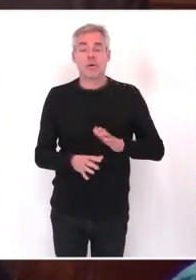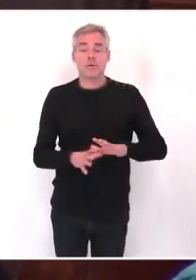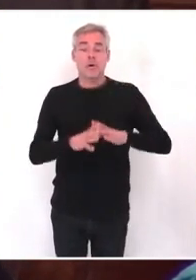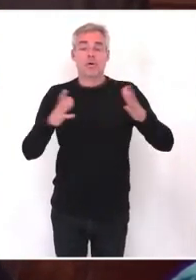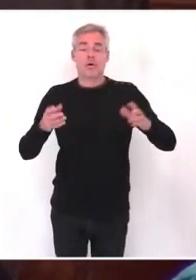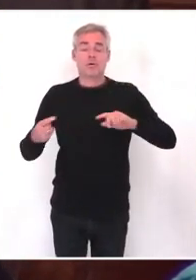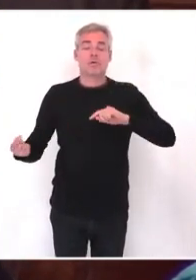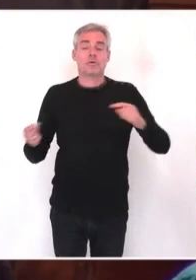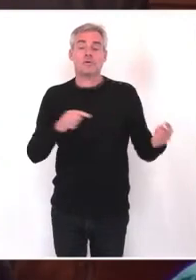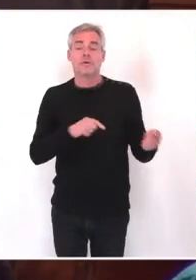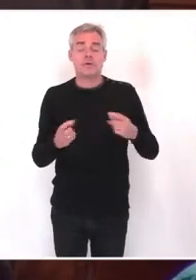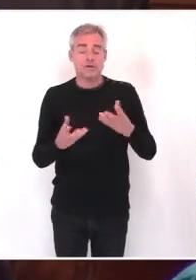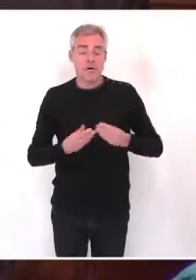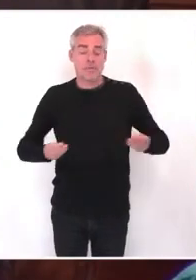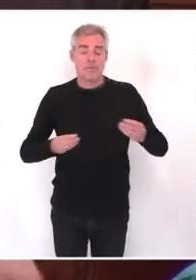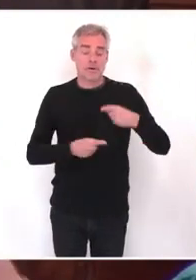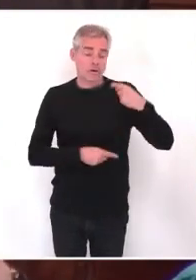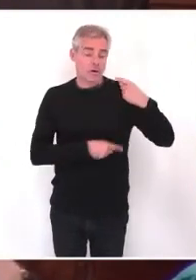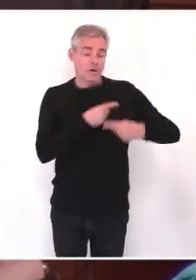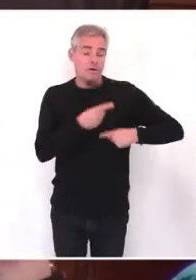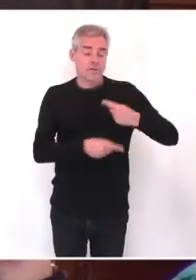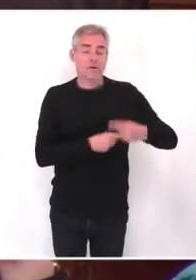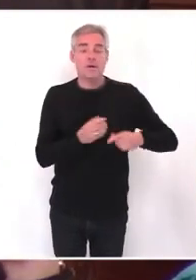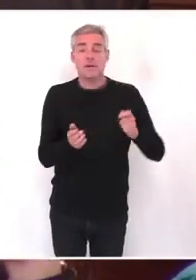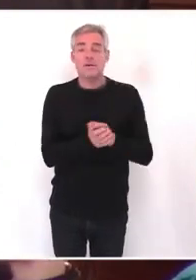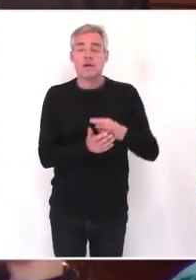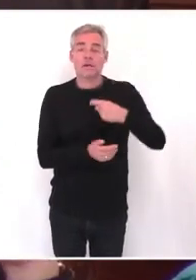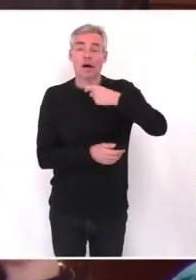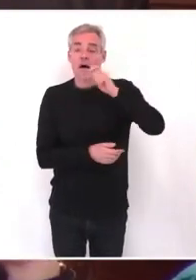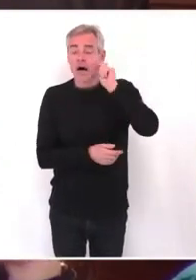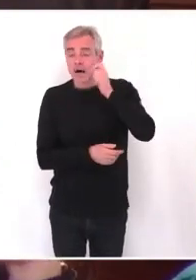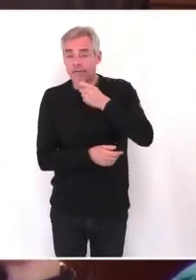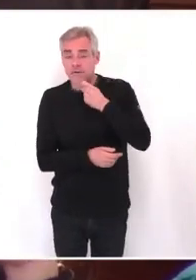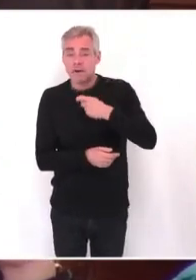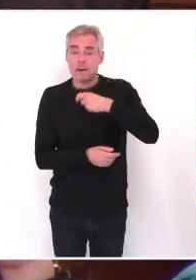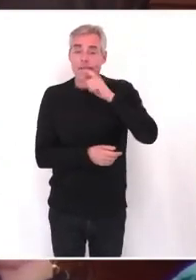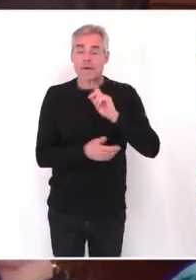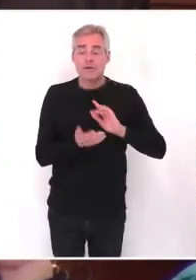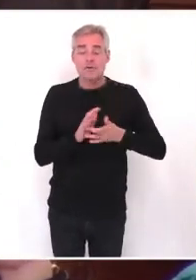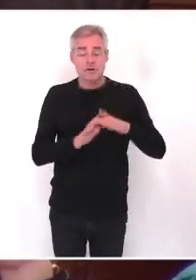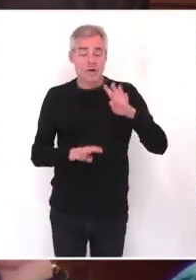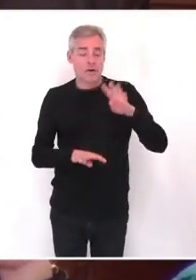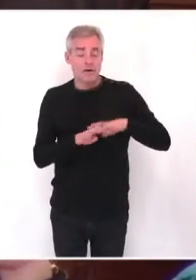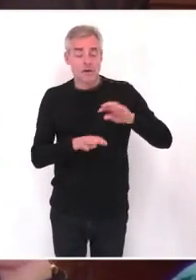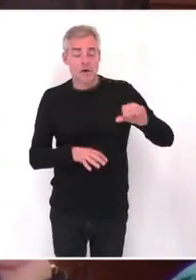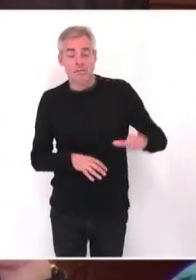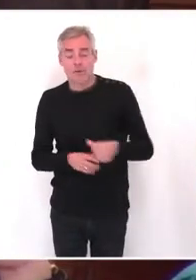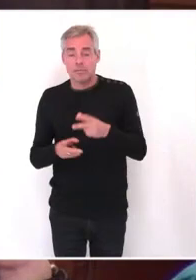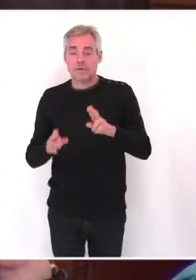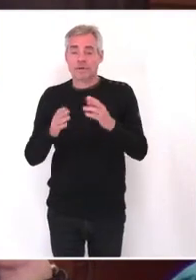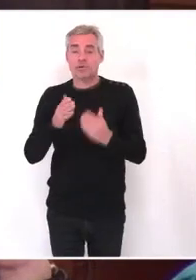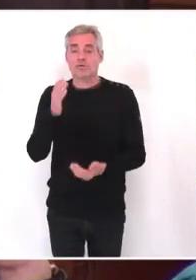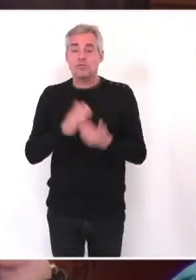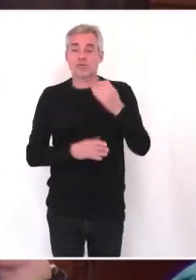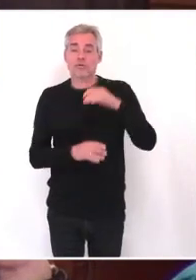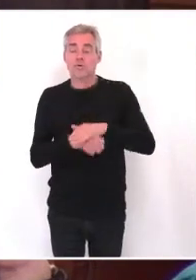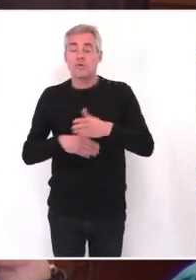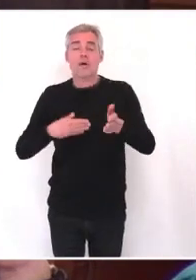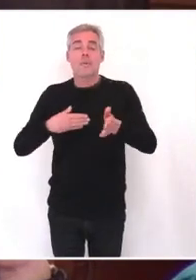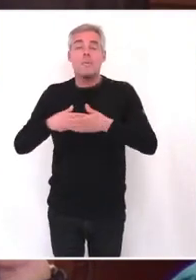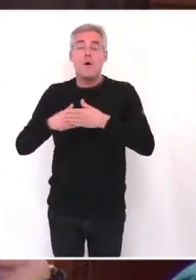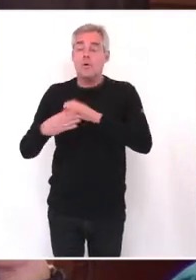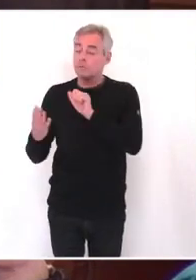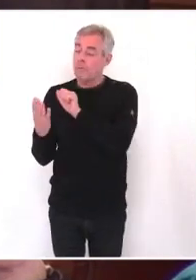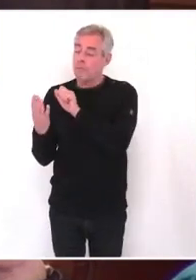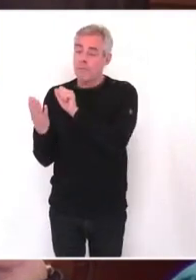concertation habitante se déroulera en avril et mai, avec, dans chaque quartier, une première session d'une journée de porte-à-porte et de présence